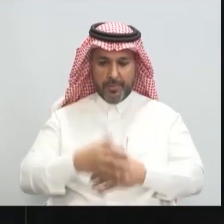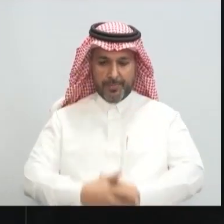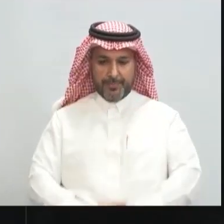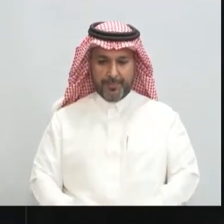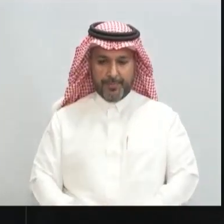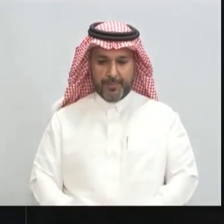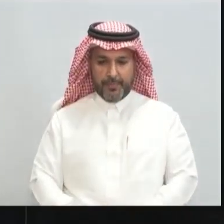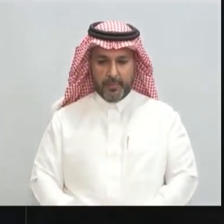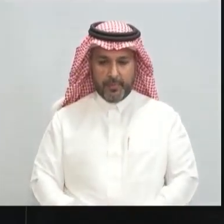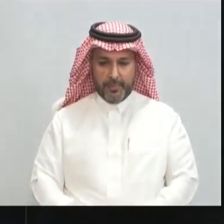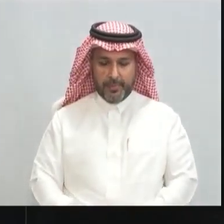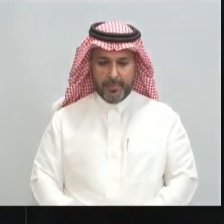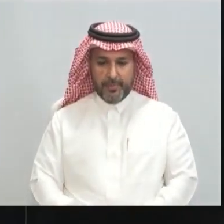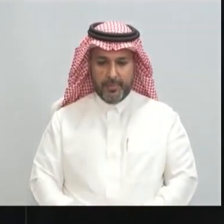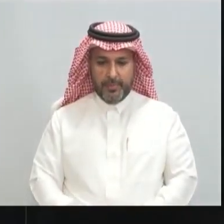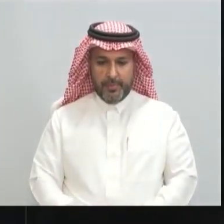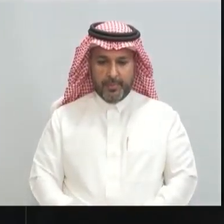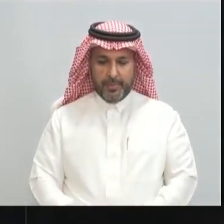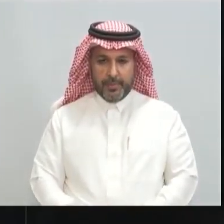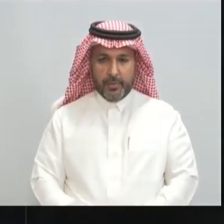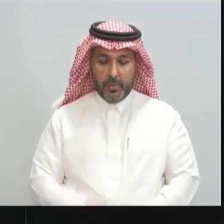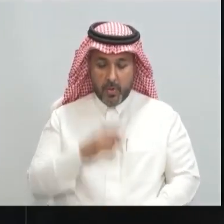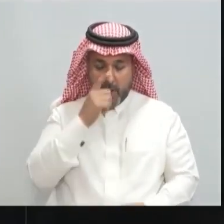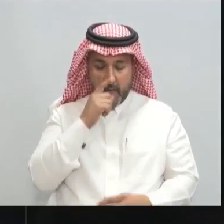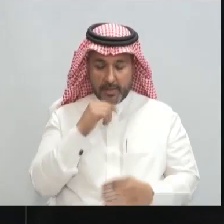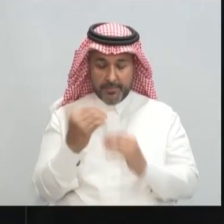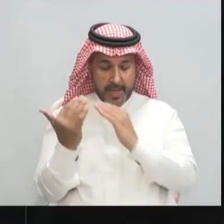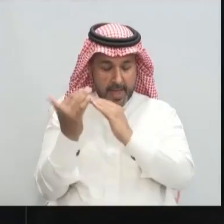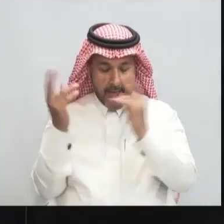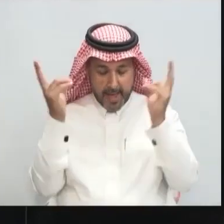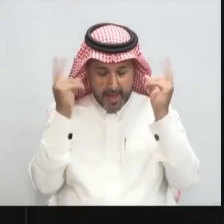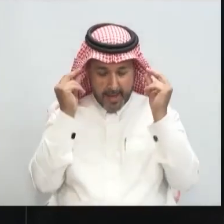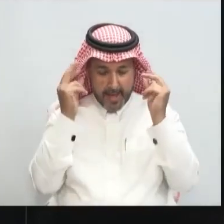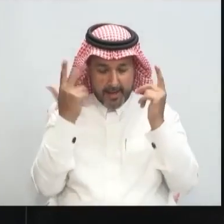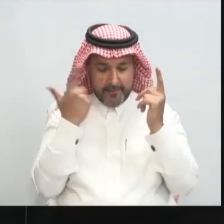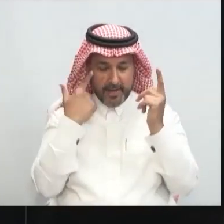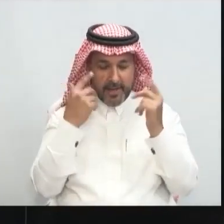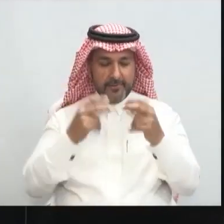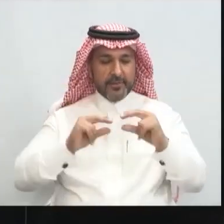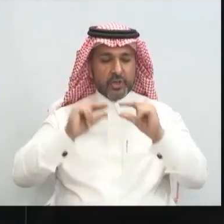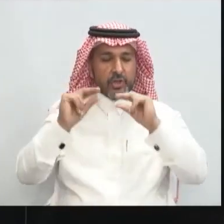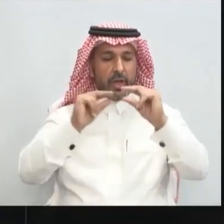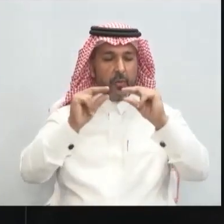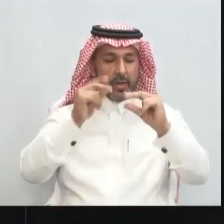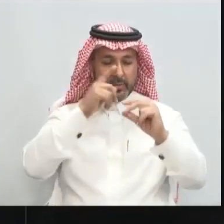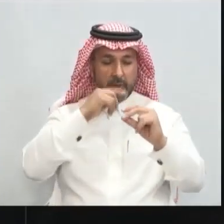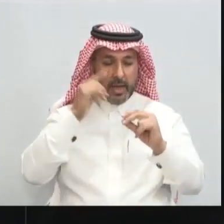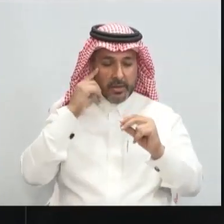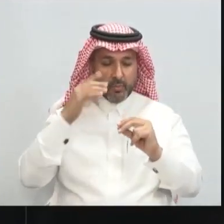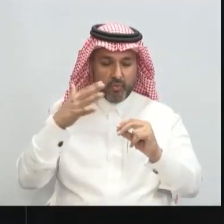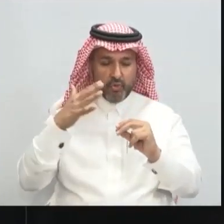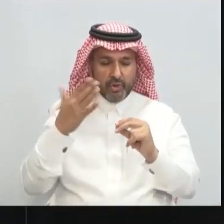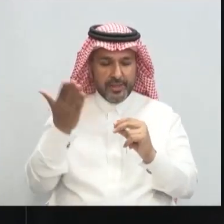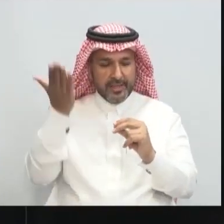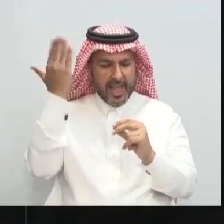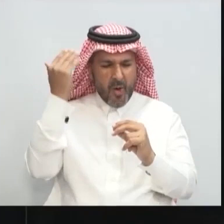تحمل المسؤوليه كذلك لابد للموظف ان يستخدم وسائل التواصل نحن الان انتقلنا الى مراحل جديده متقدمه في التواصل في